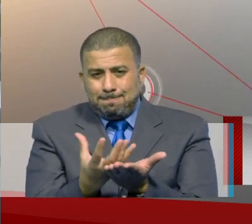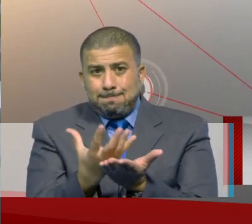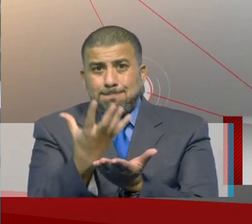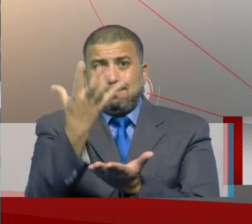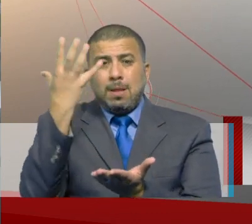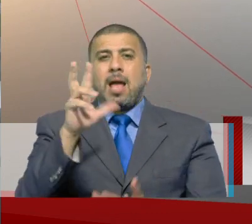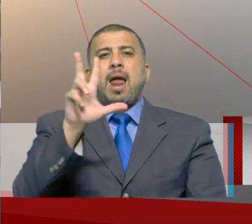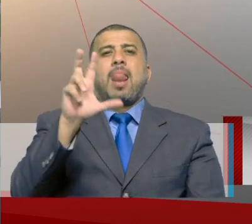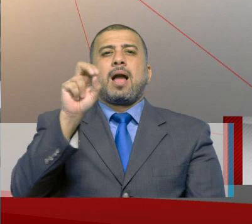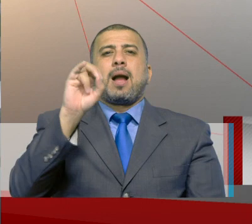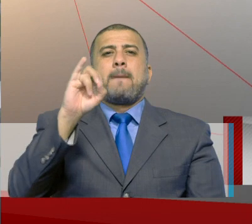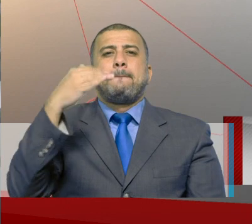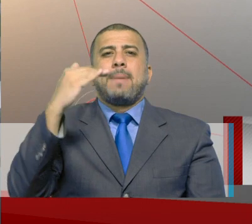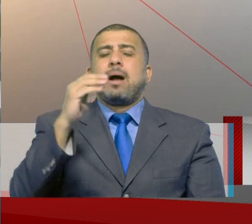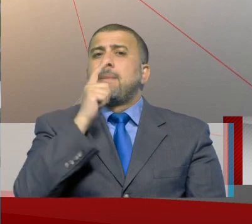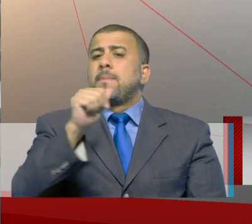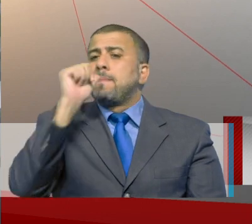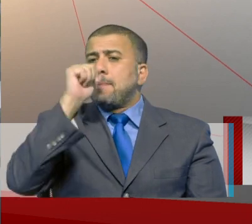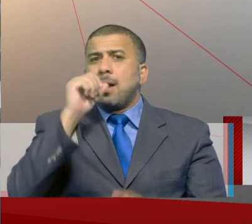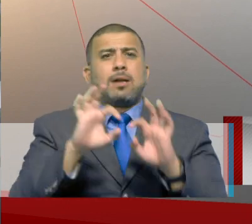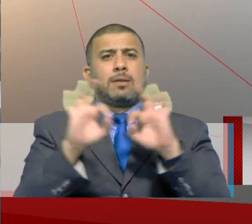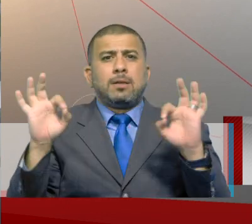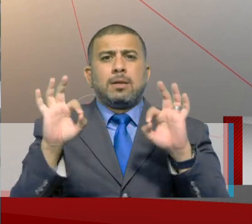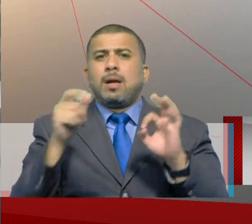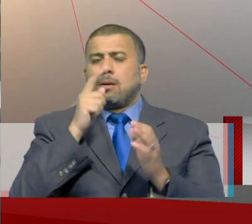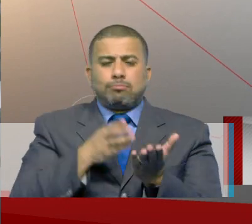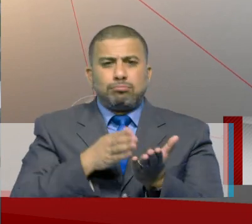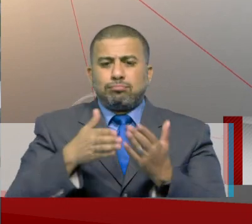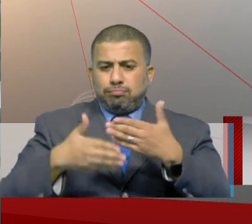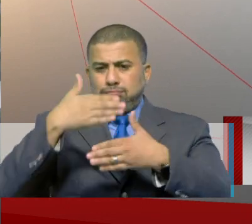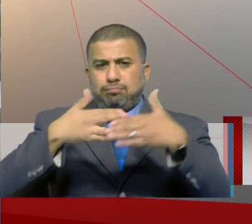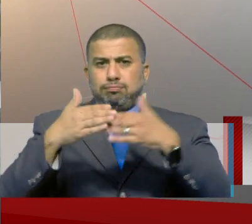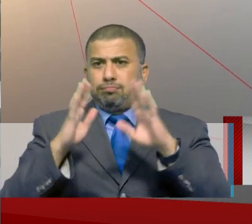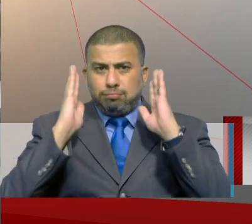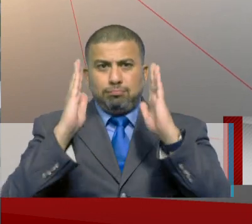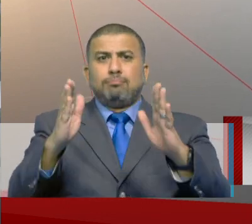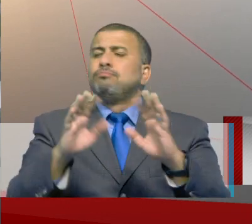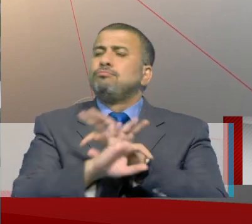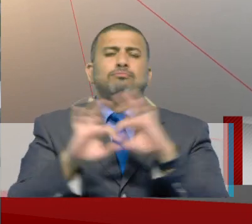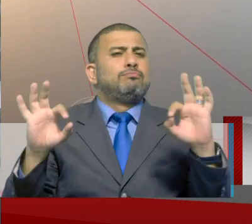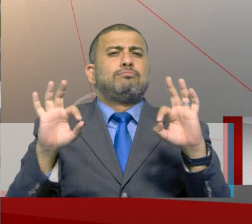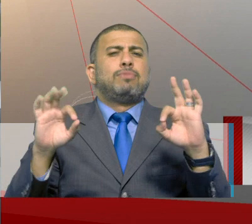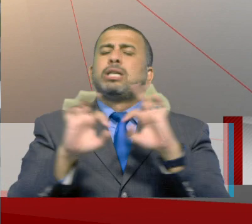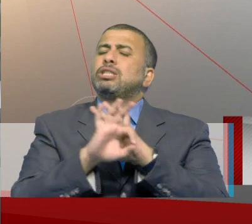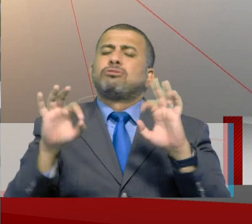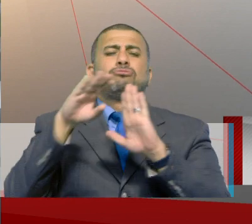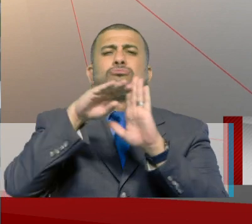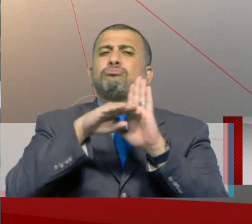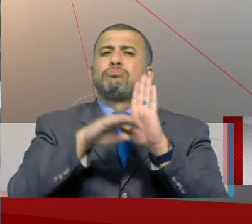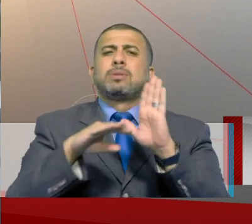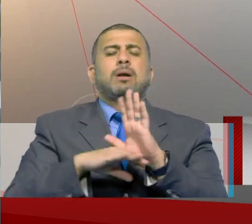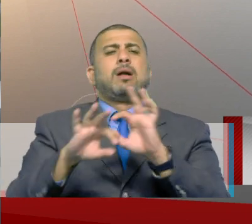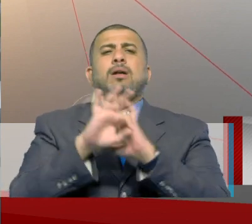كمية من القمح، الماء جاهز، التسوير ماشي، يعني كل شيء استعدادات يعني